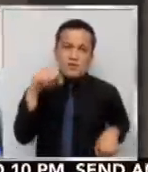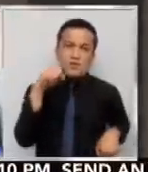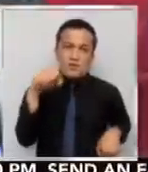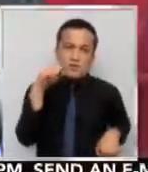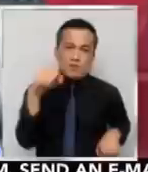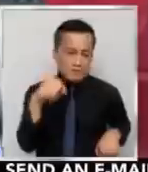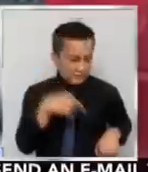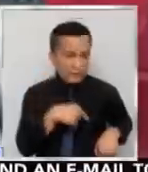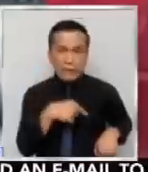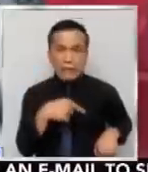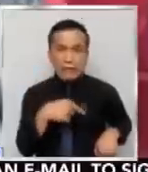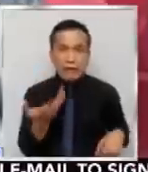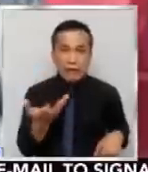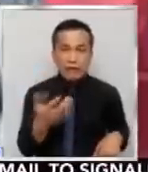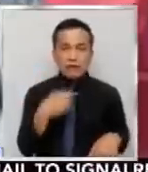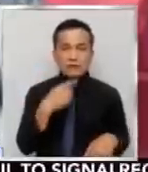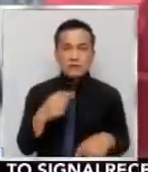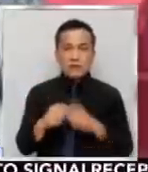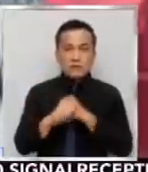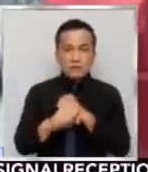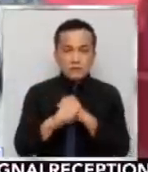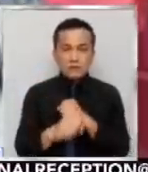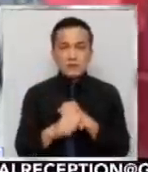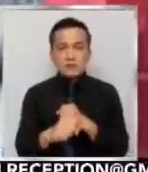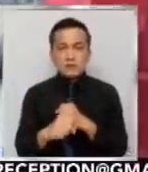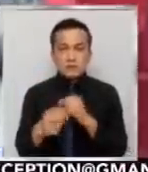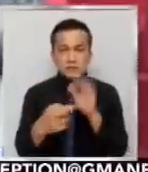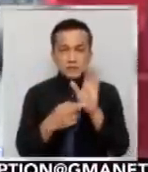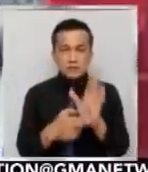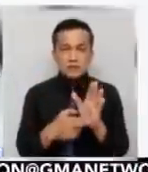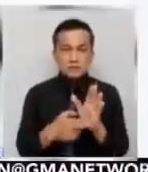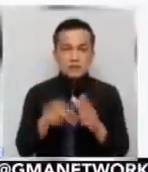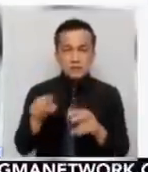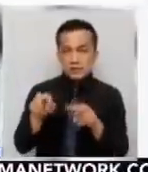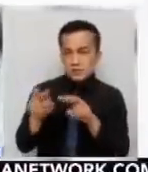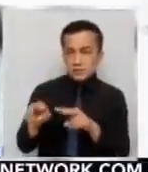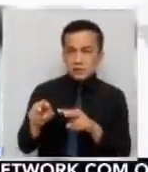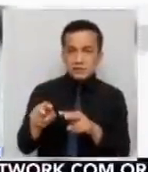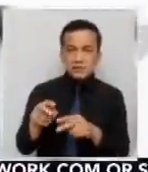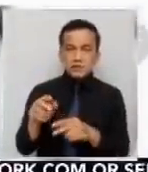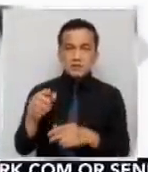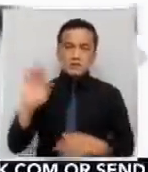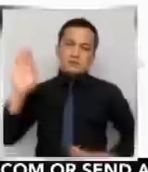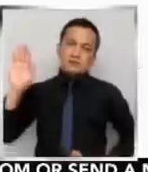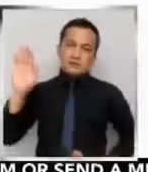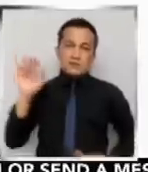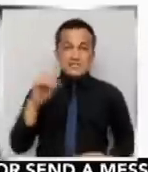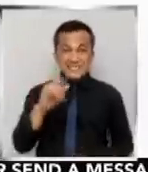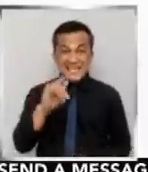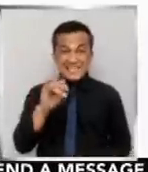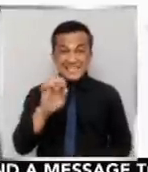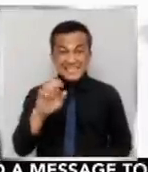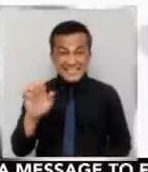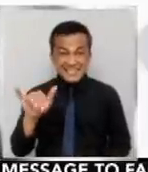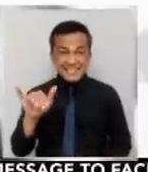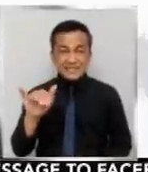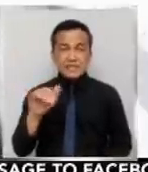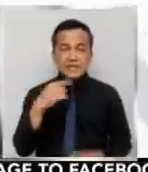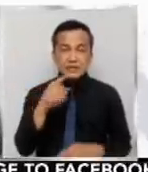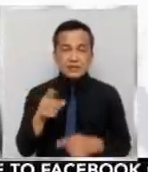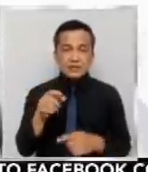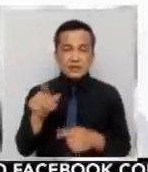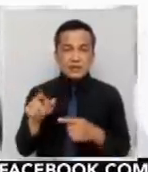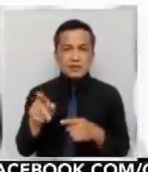campaign rally. Kinatawan niya at isang standee ang makikita. Kung muling maupo sa Senado, isusulong daw niya ang advokasya para